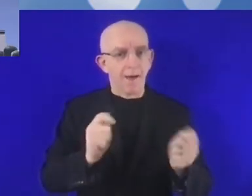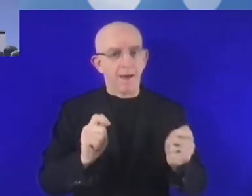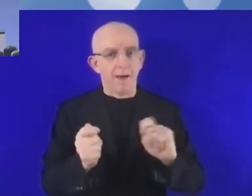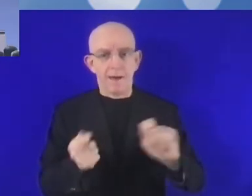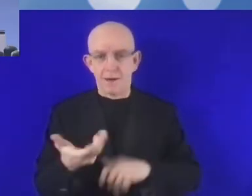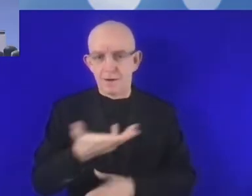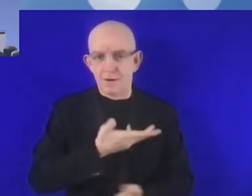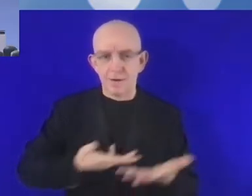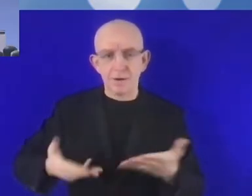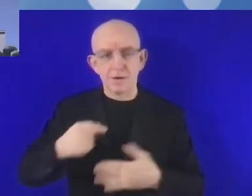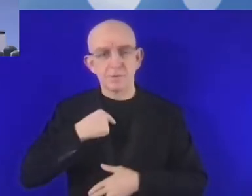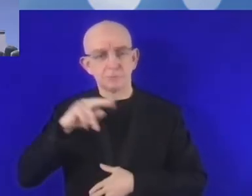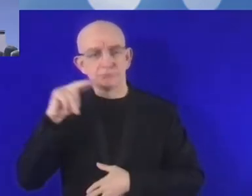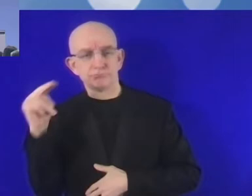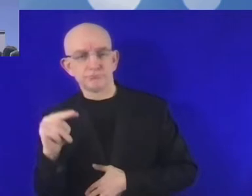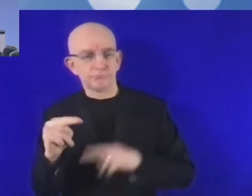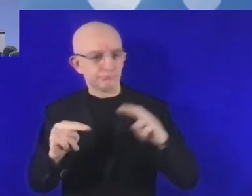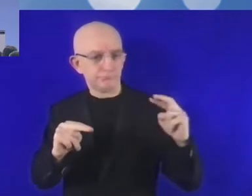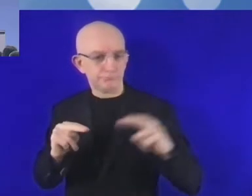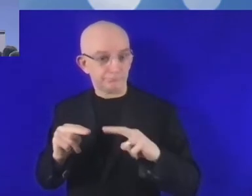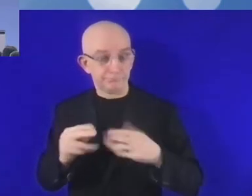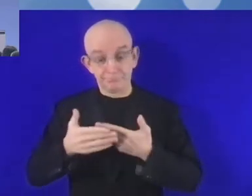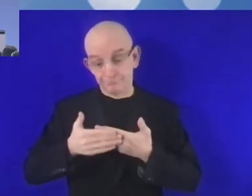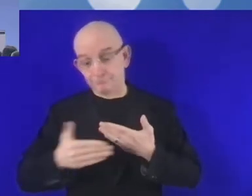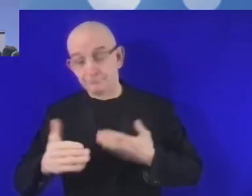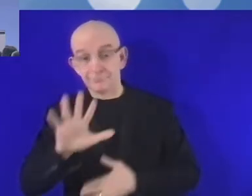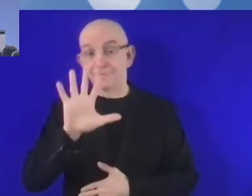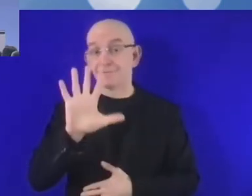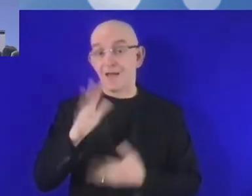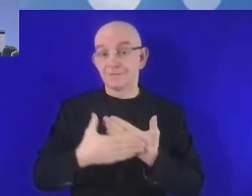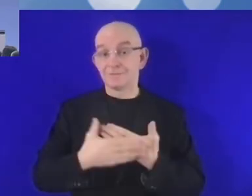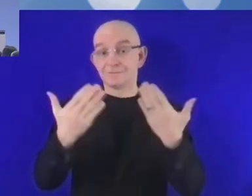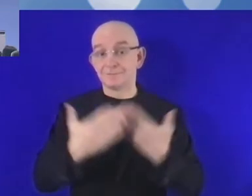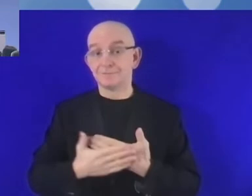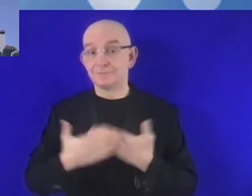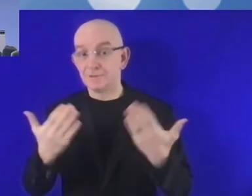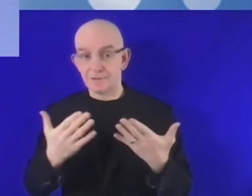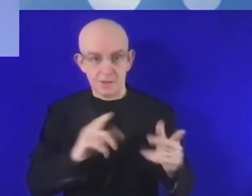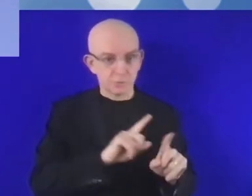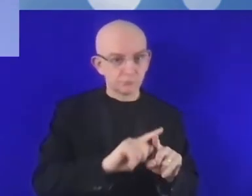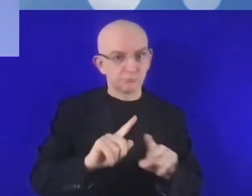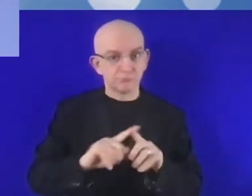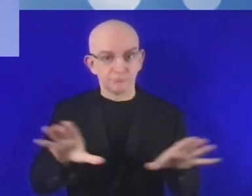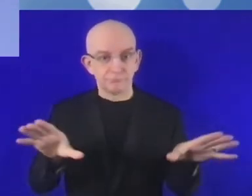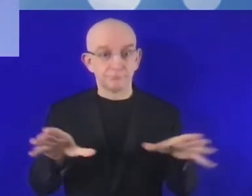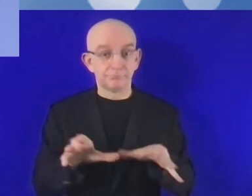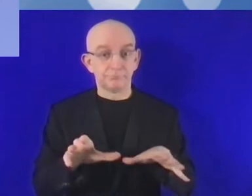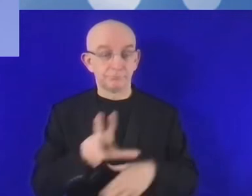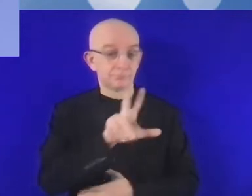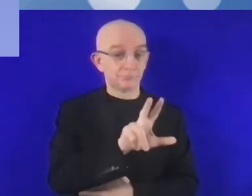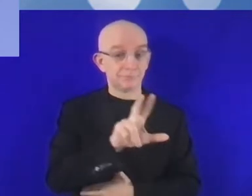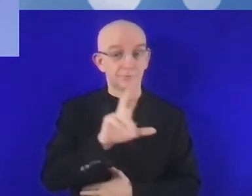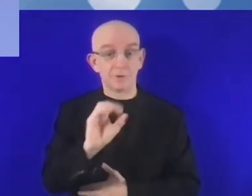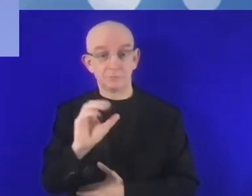جميعا أن ندلي بآرائنا. لدينا 5 أيام مليئة بالمحاضرات